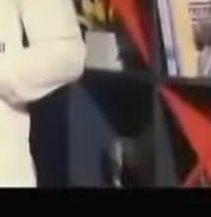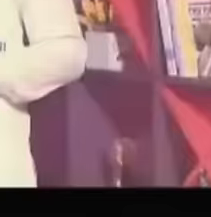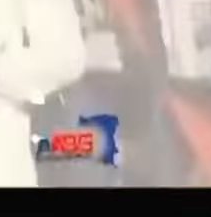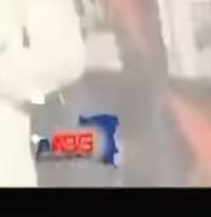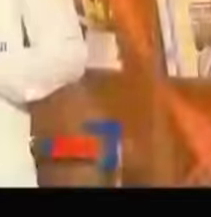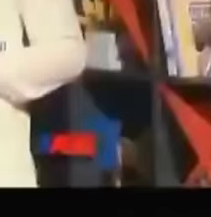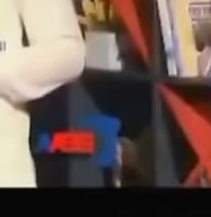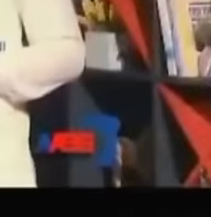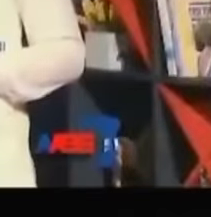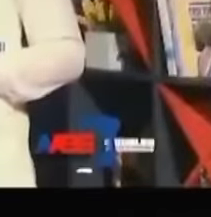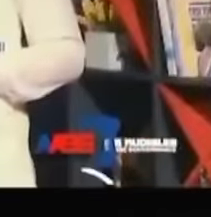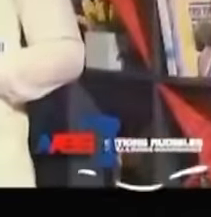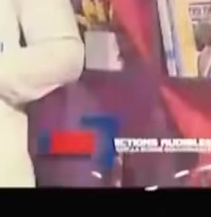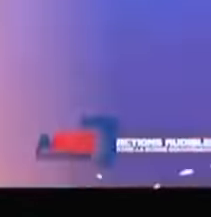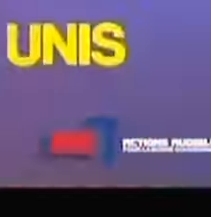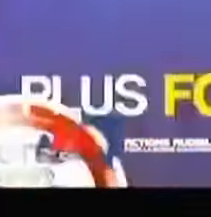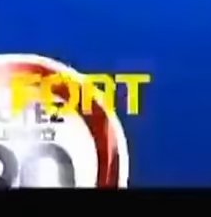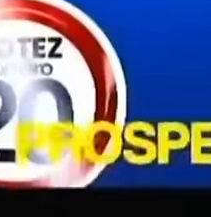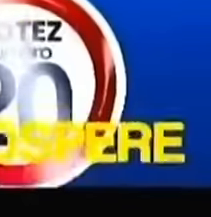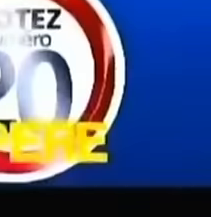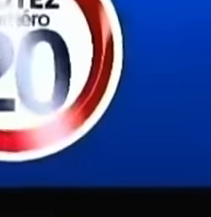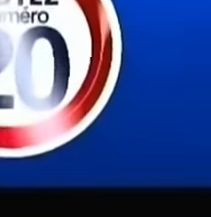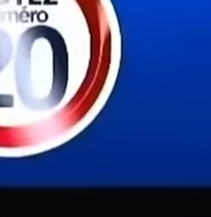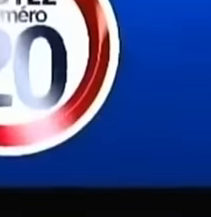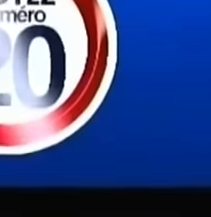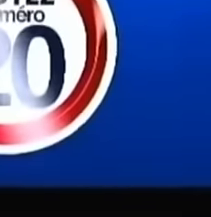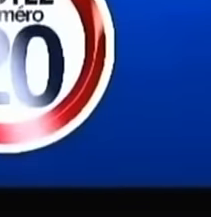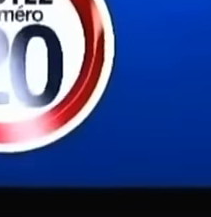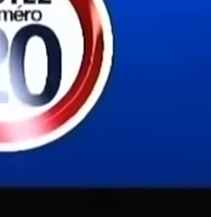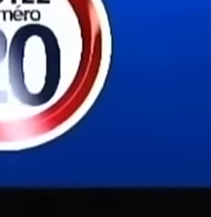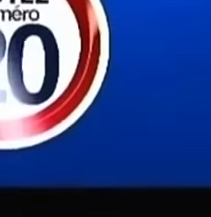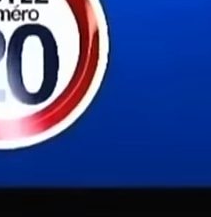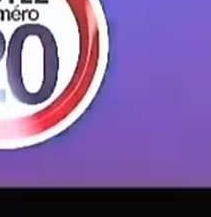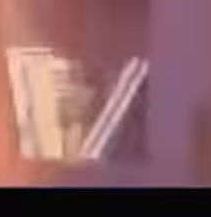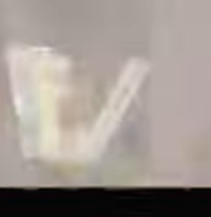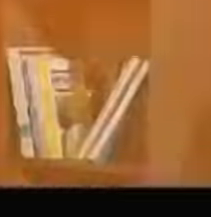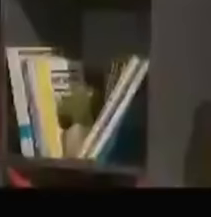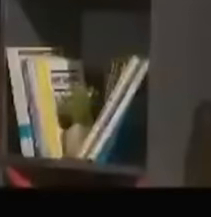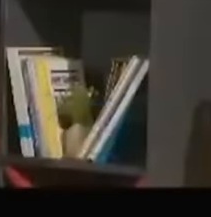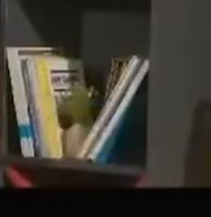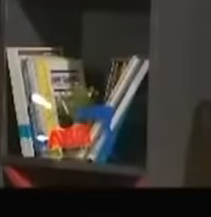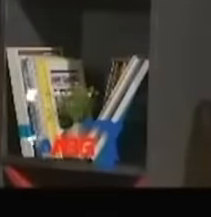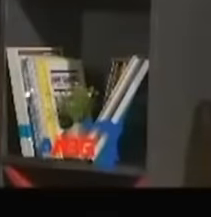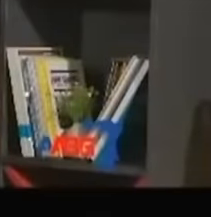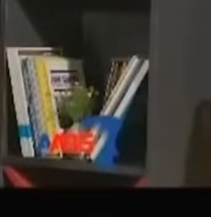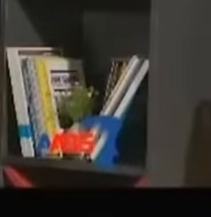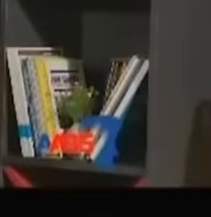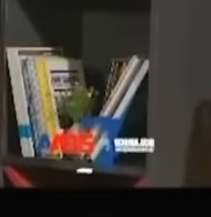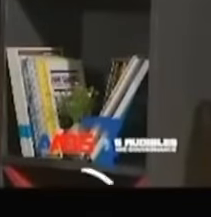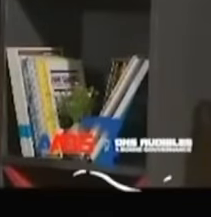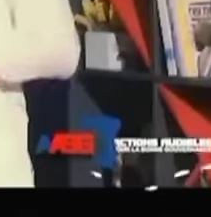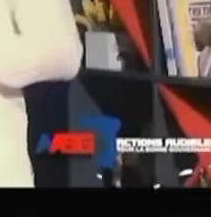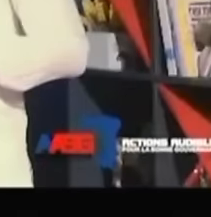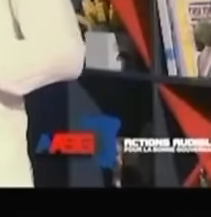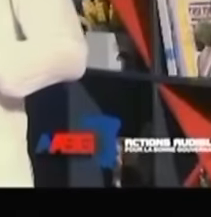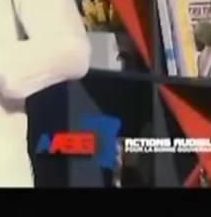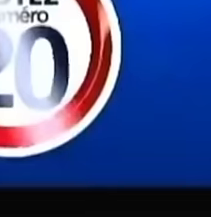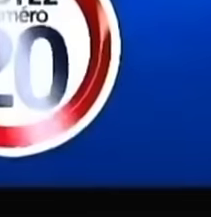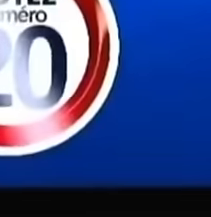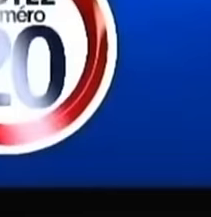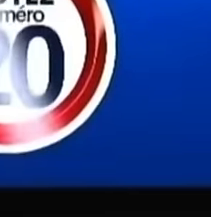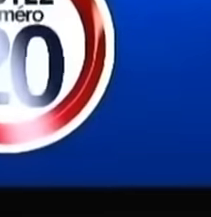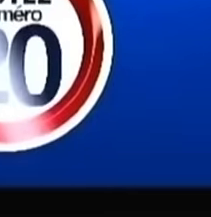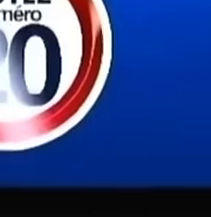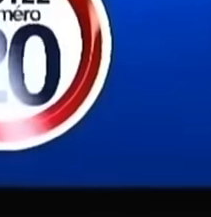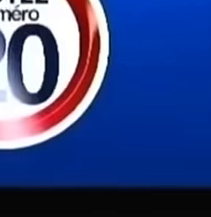Tous votez le candidat numéro 20. Bana Congo, Bana Mboka, candidat Nabiso, Tozanae, Moko, candidat numéro